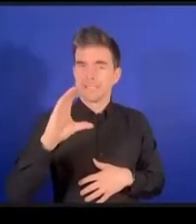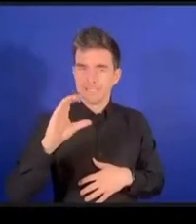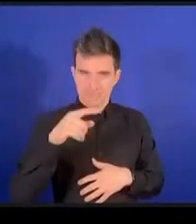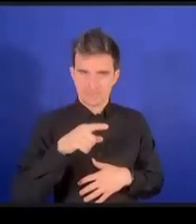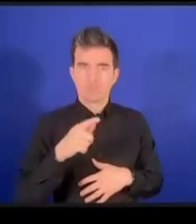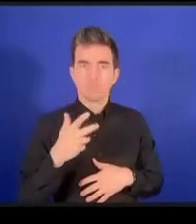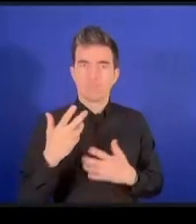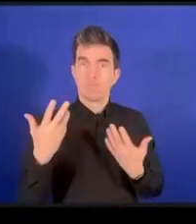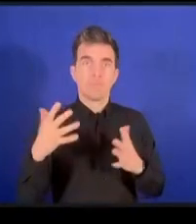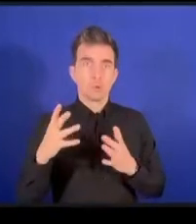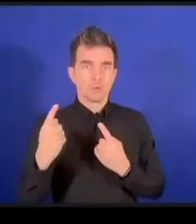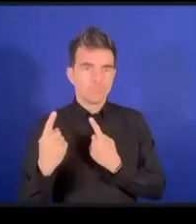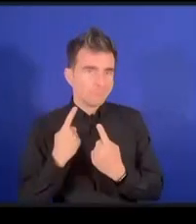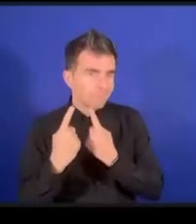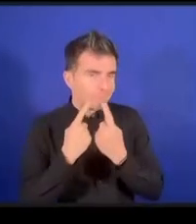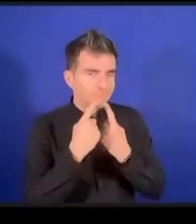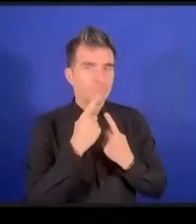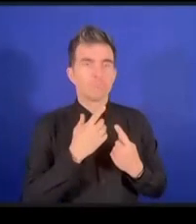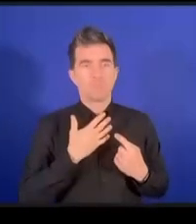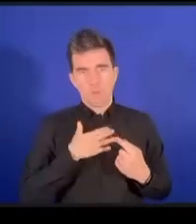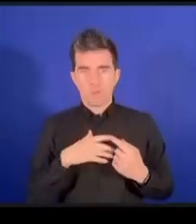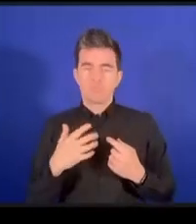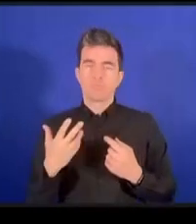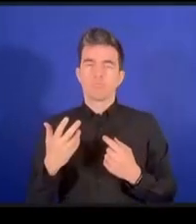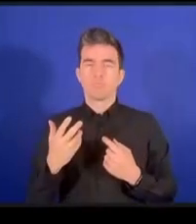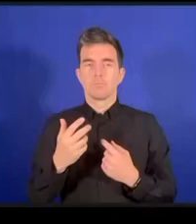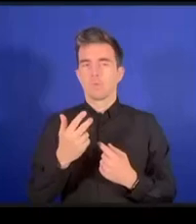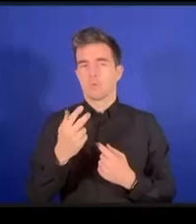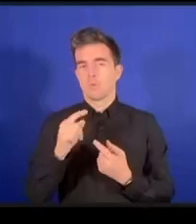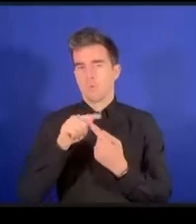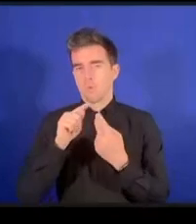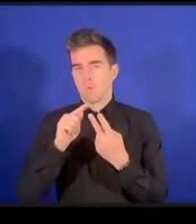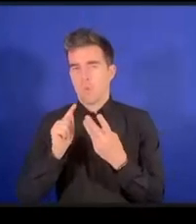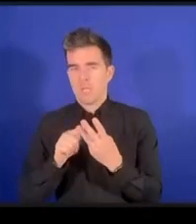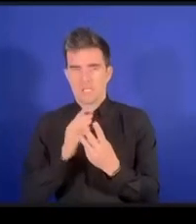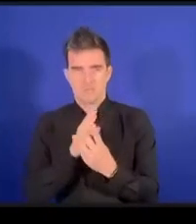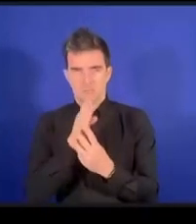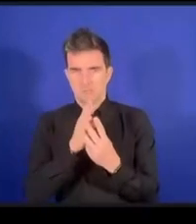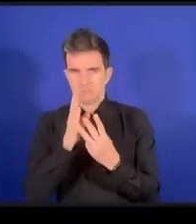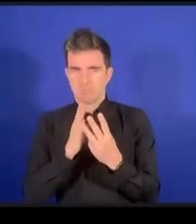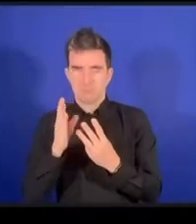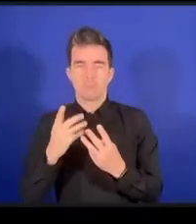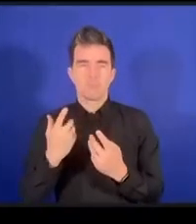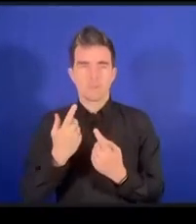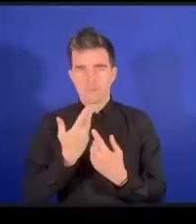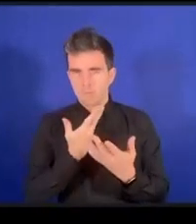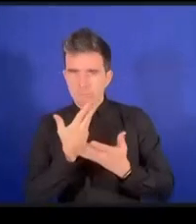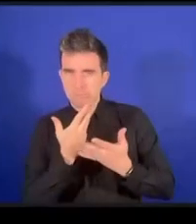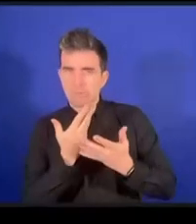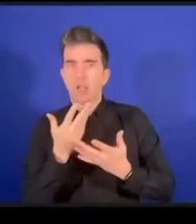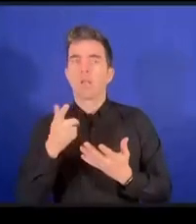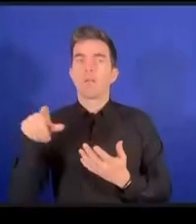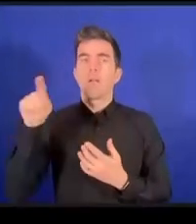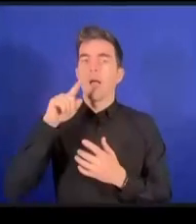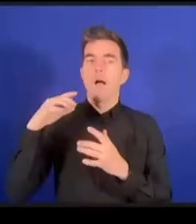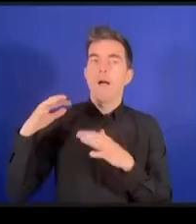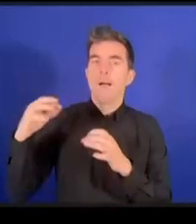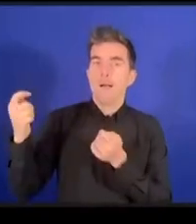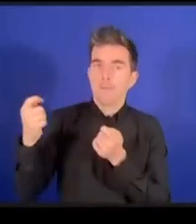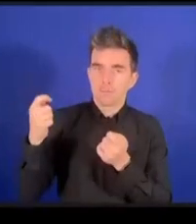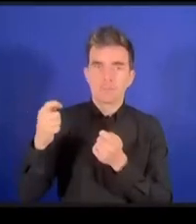сторон нашими коммуникациями далее Как я вижу мы говорили здесь уже